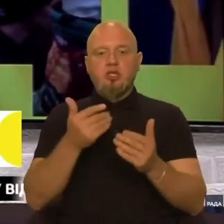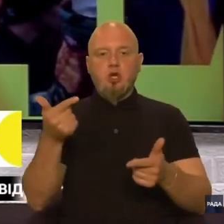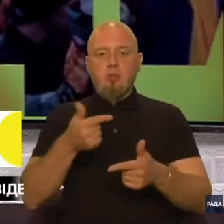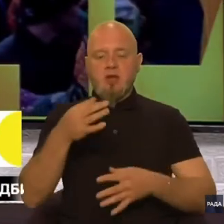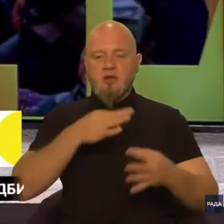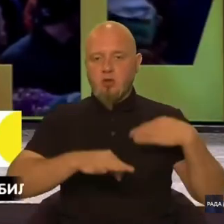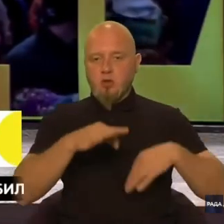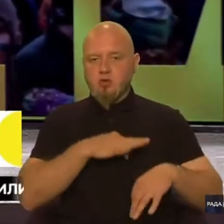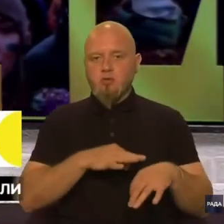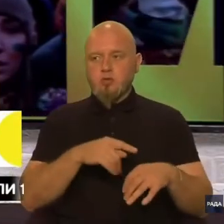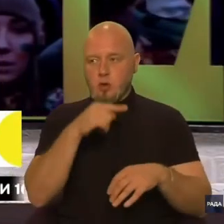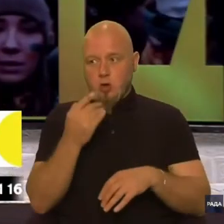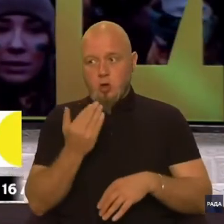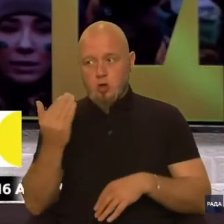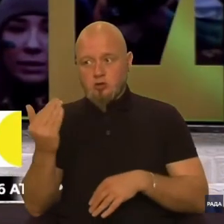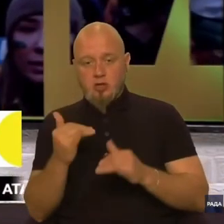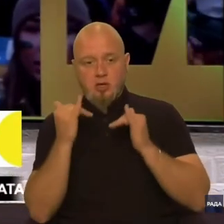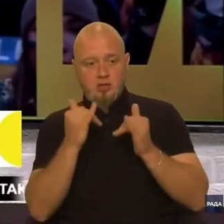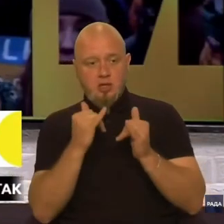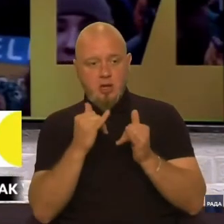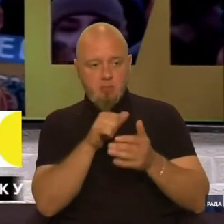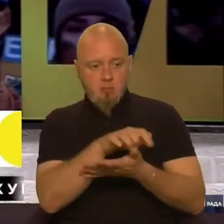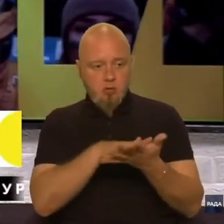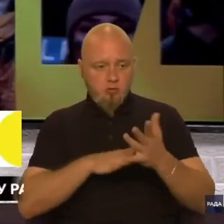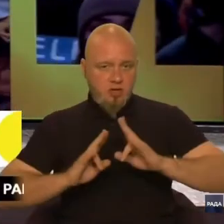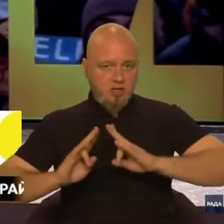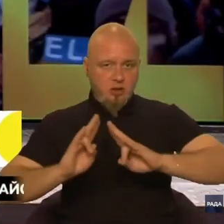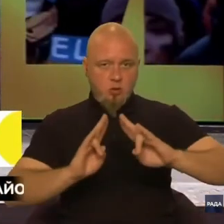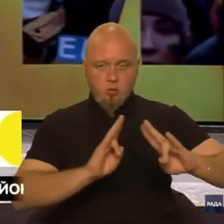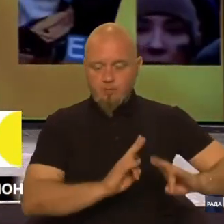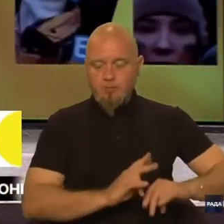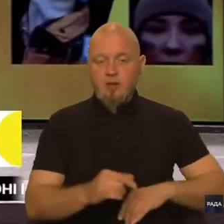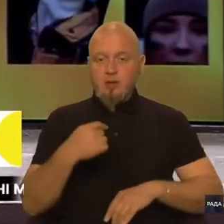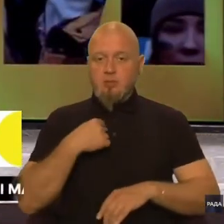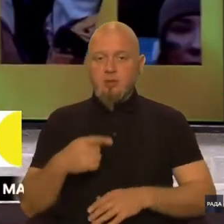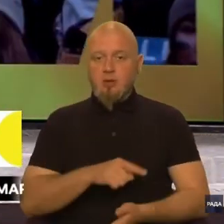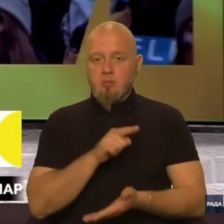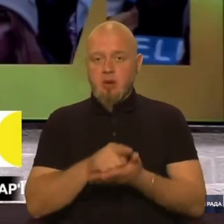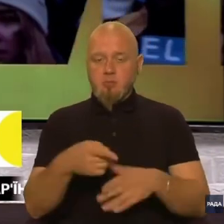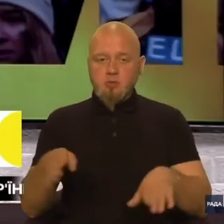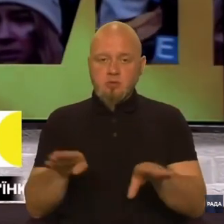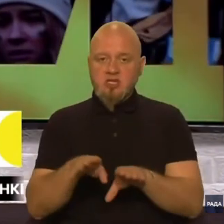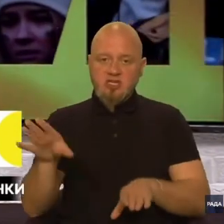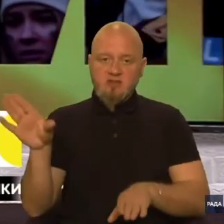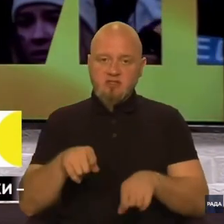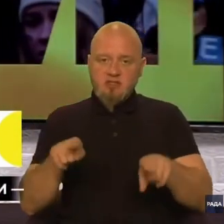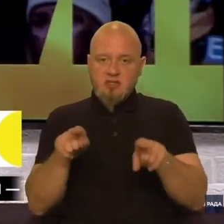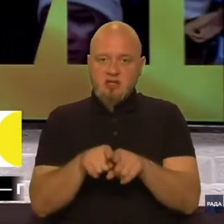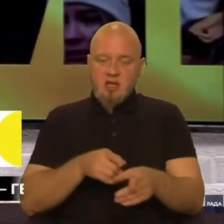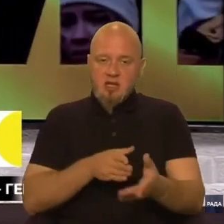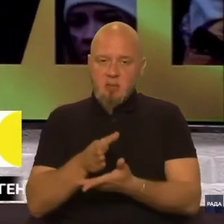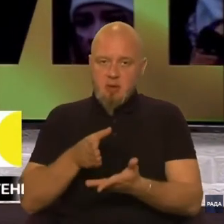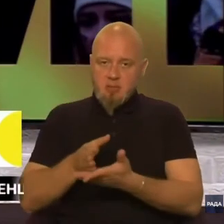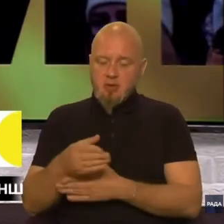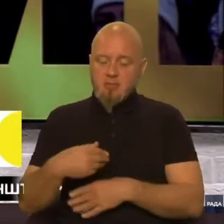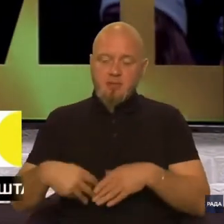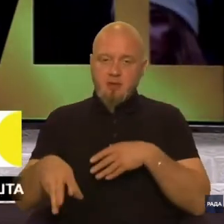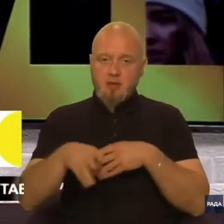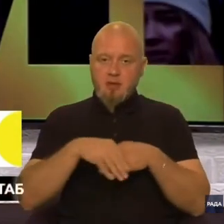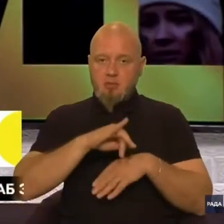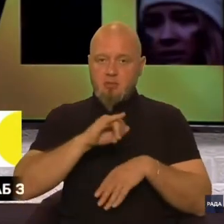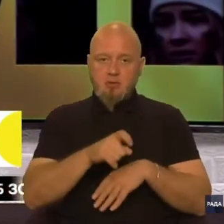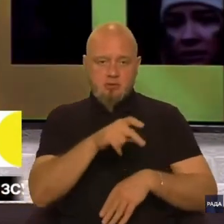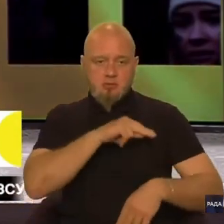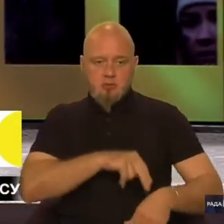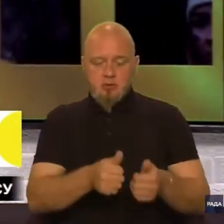використовуються Росією для продовження терору і ми маємо закрити всі такі напрямки разом із